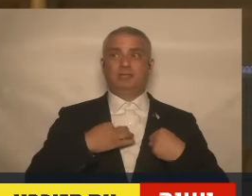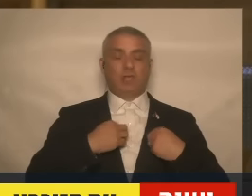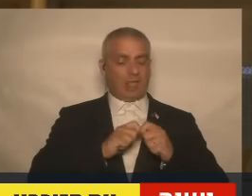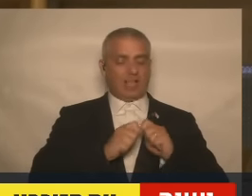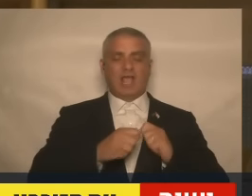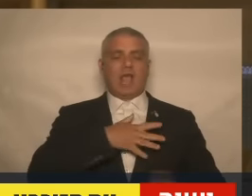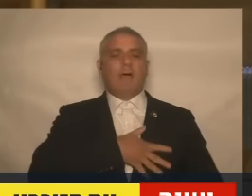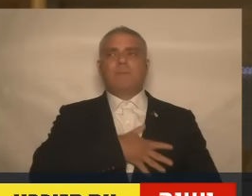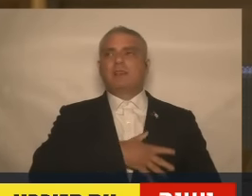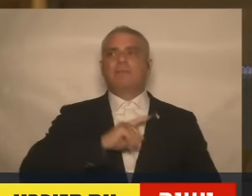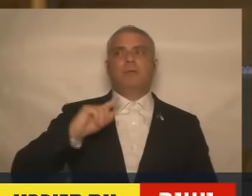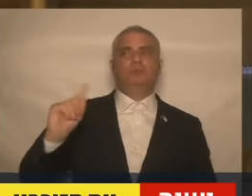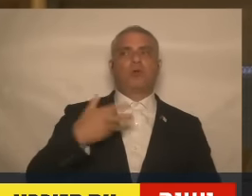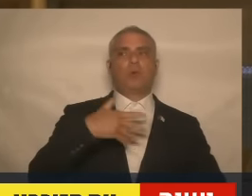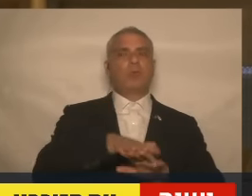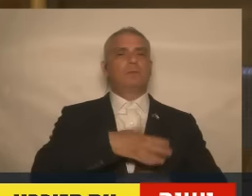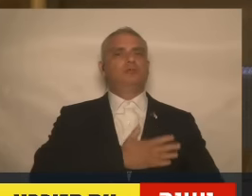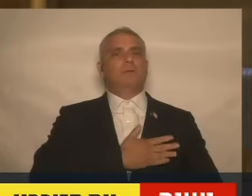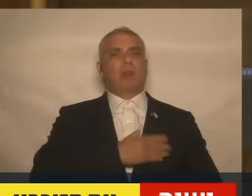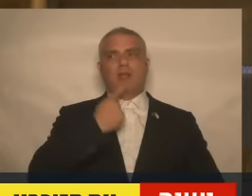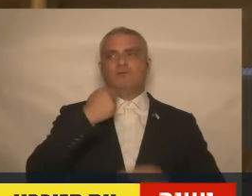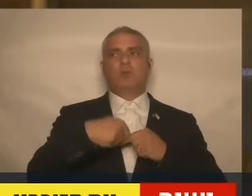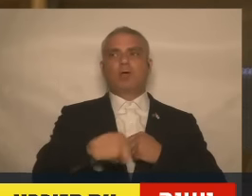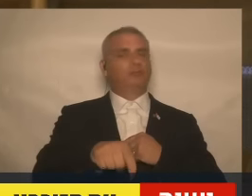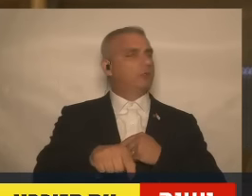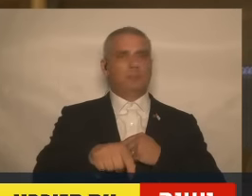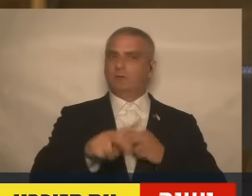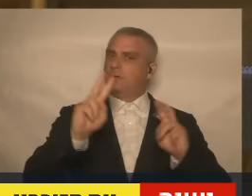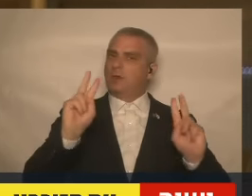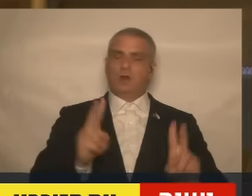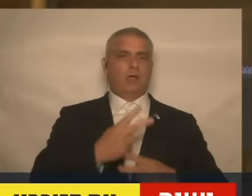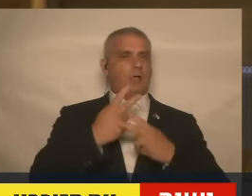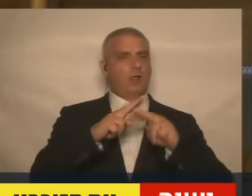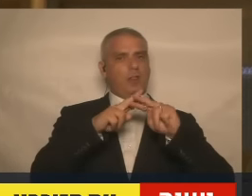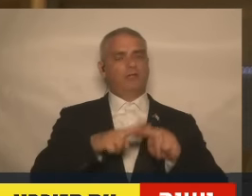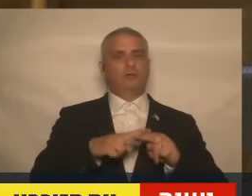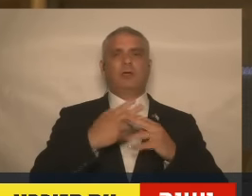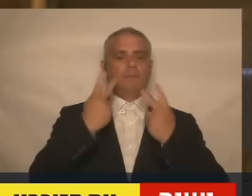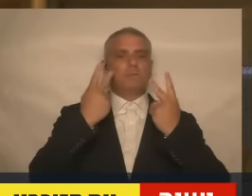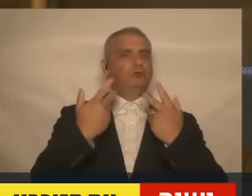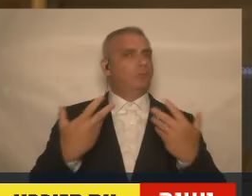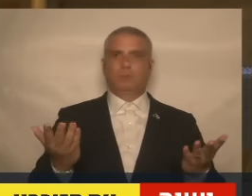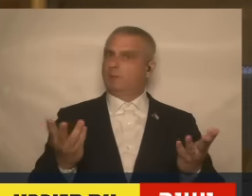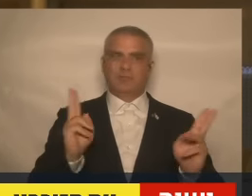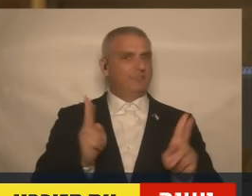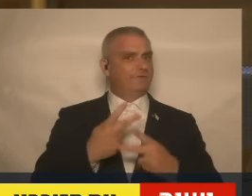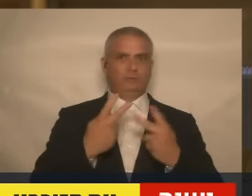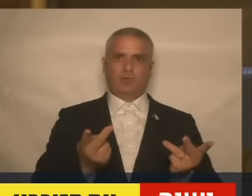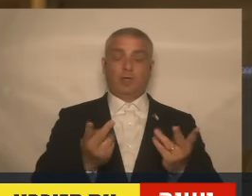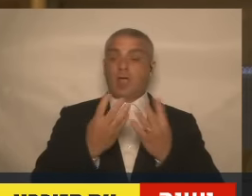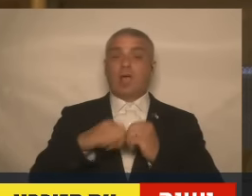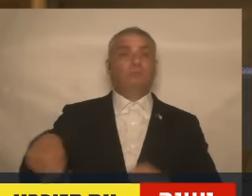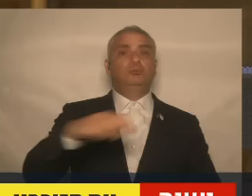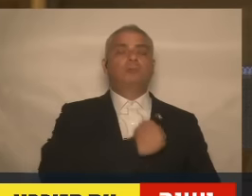הקרע המדמם שכולנו מרגישים בליבנו השנה, לא יכול להישאר חסר משמעות.